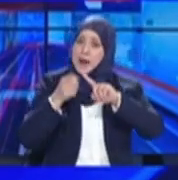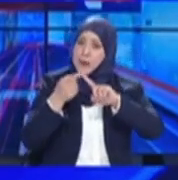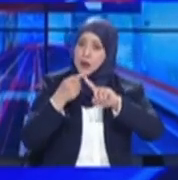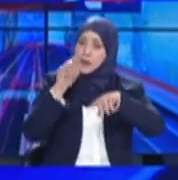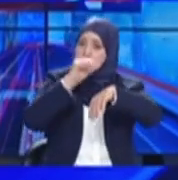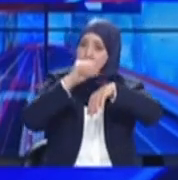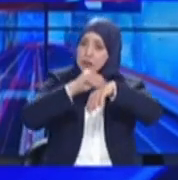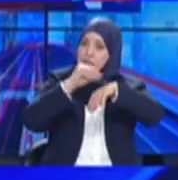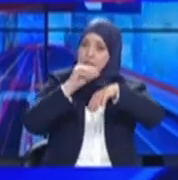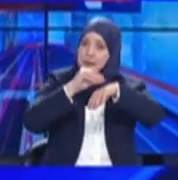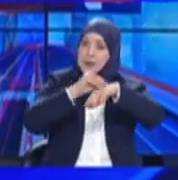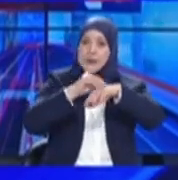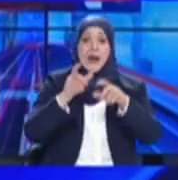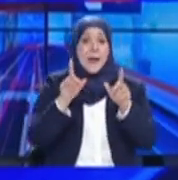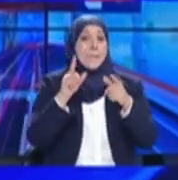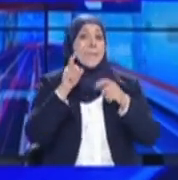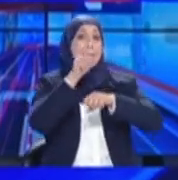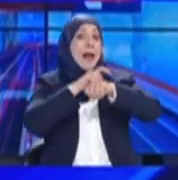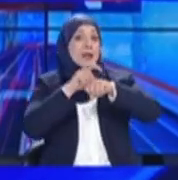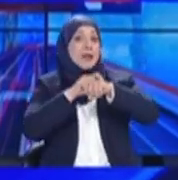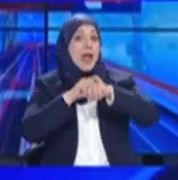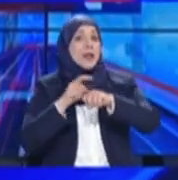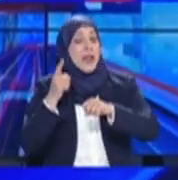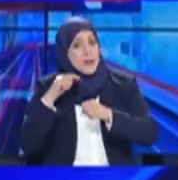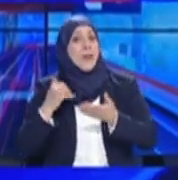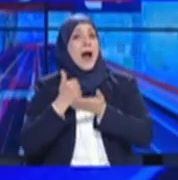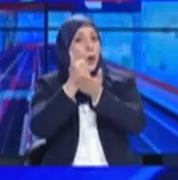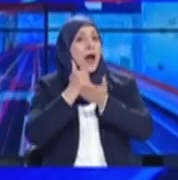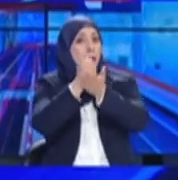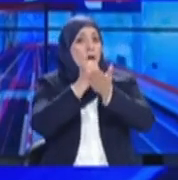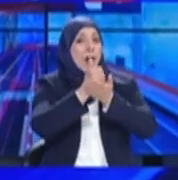توفر ال الشيء هذا تدخل في توعيه